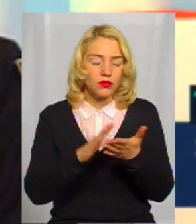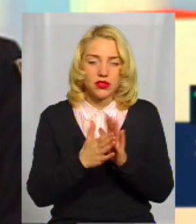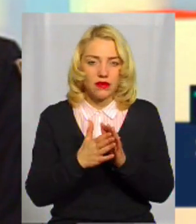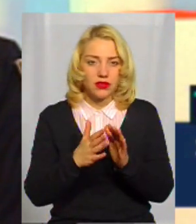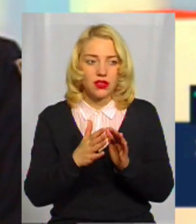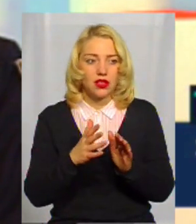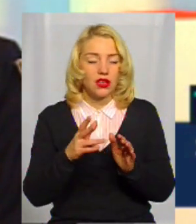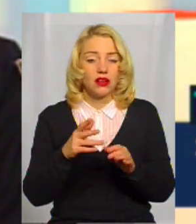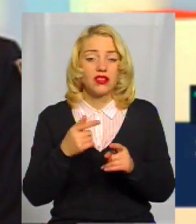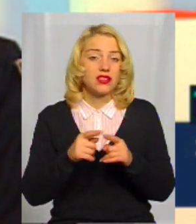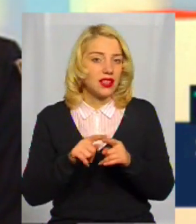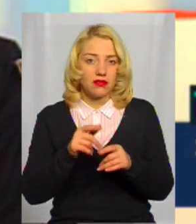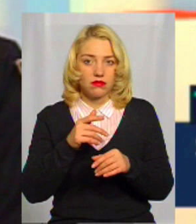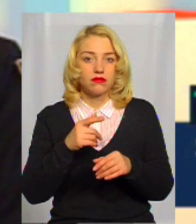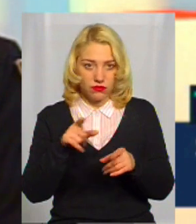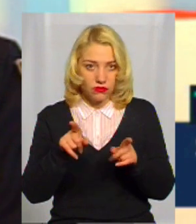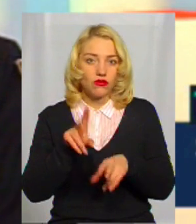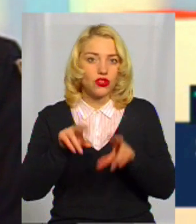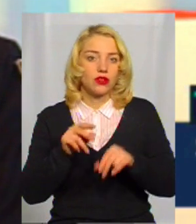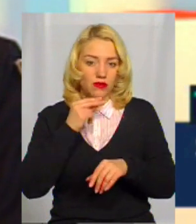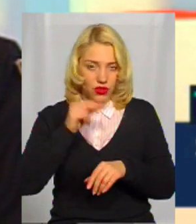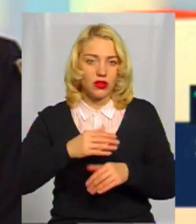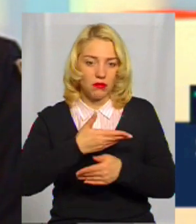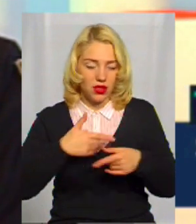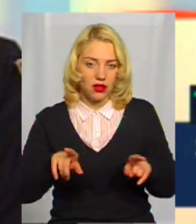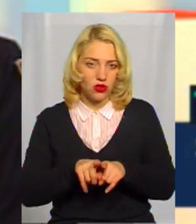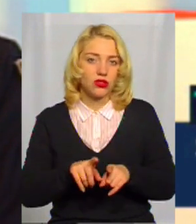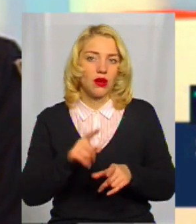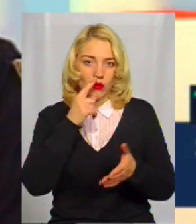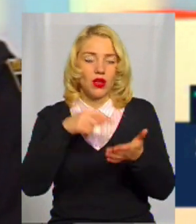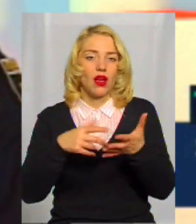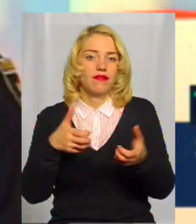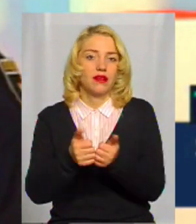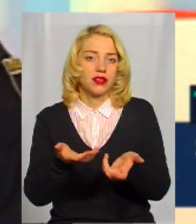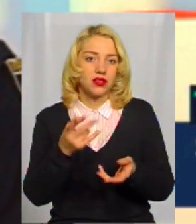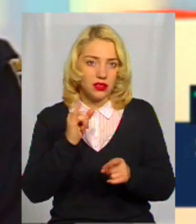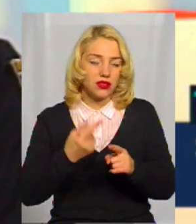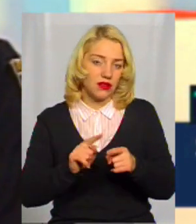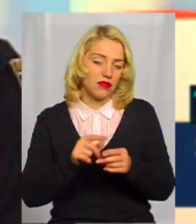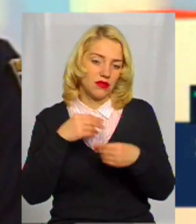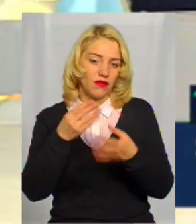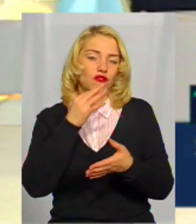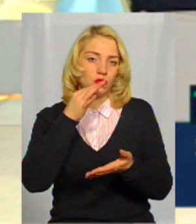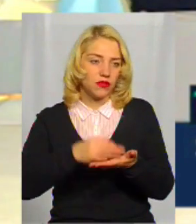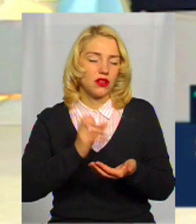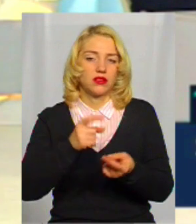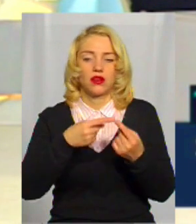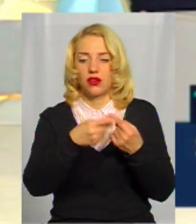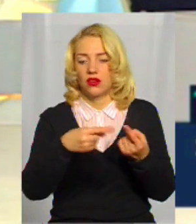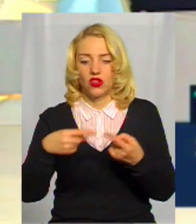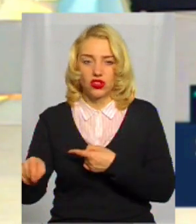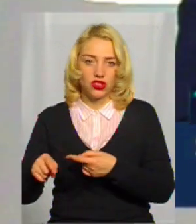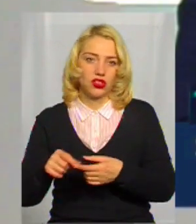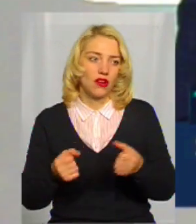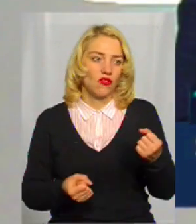не знімає вини з нас скоювати дорожньо-транспортну пригоду. Так же само несе адміністративну відповідальність, як і інші водії.